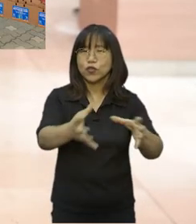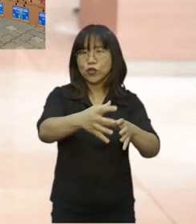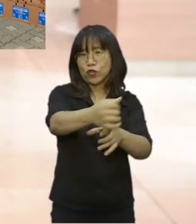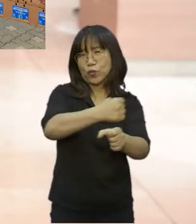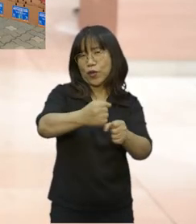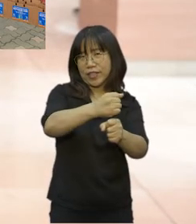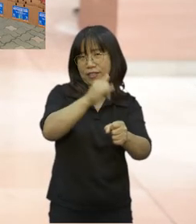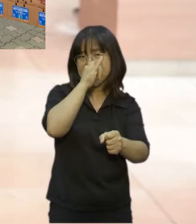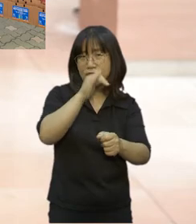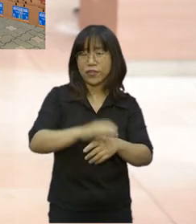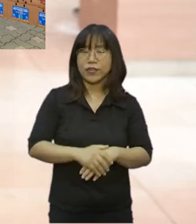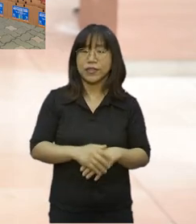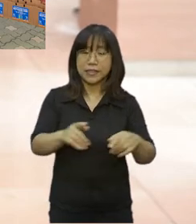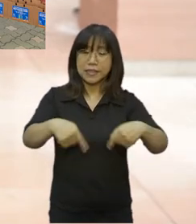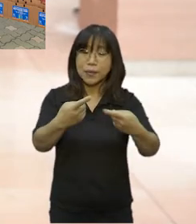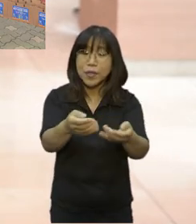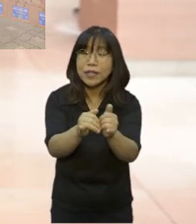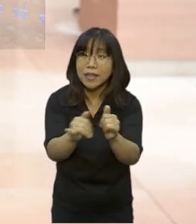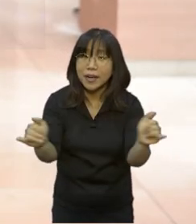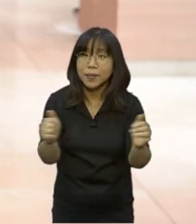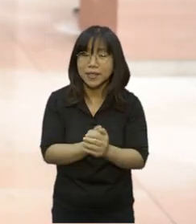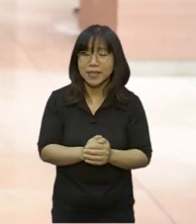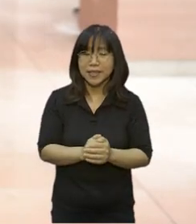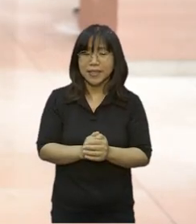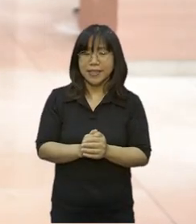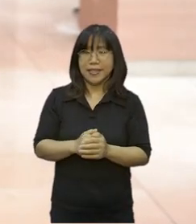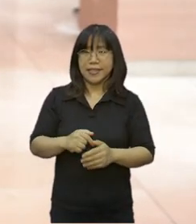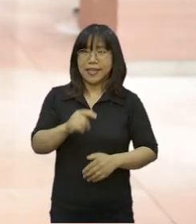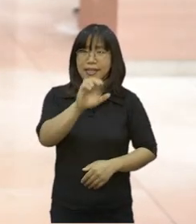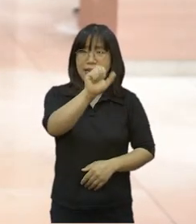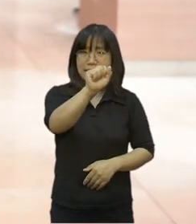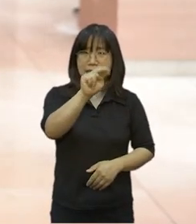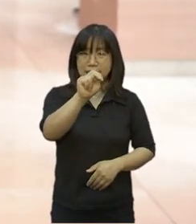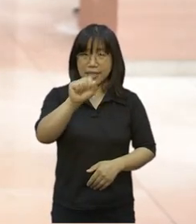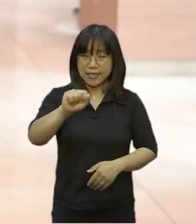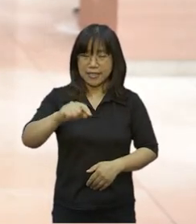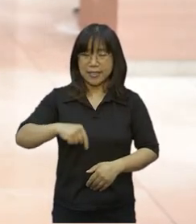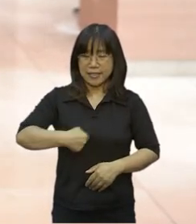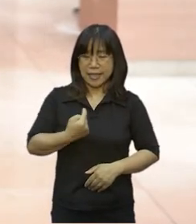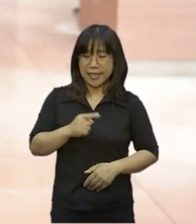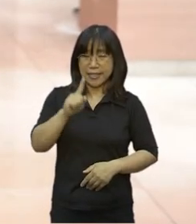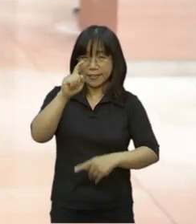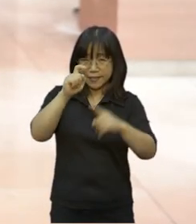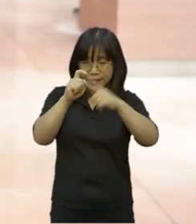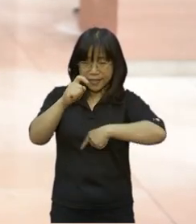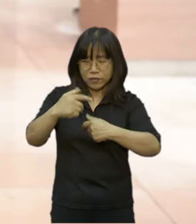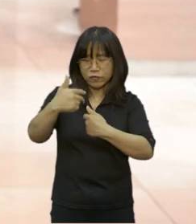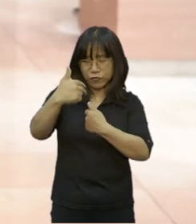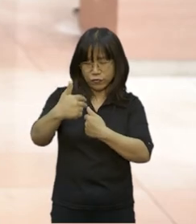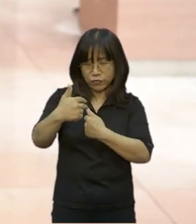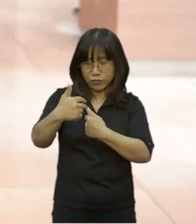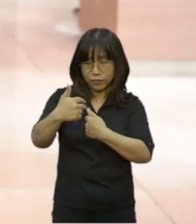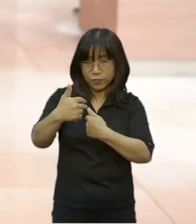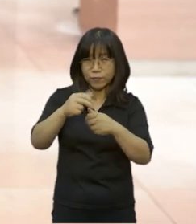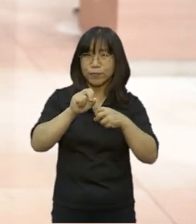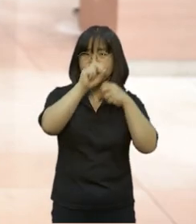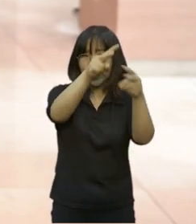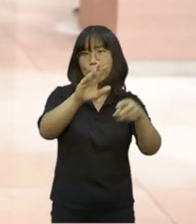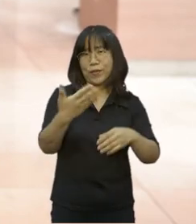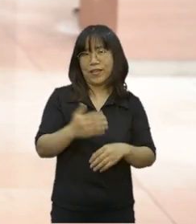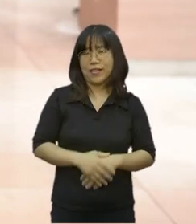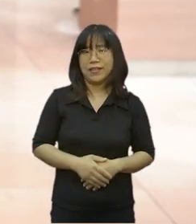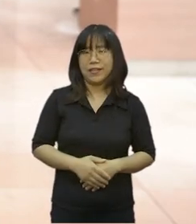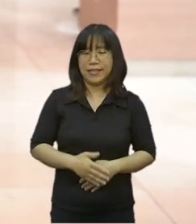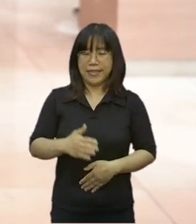키트입니다. 참여한 학생들은 쇼미주 활동 참여 사진과 영상을 SNS에 업로드하면 됩니다.